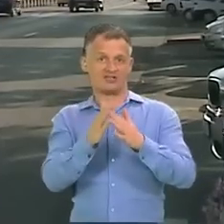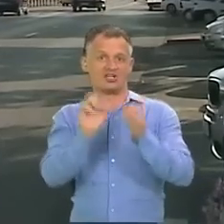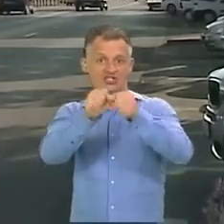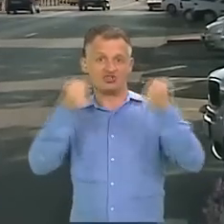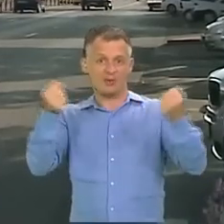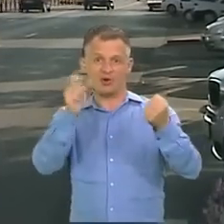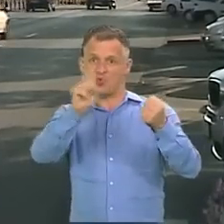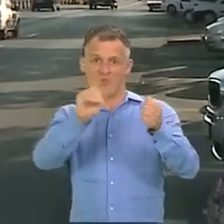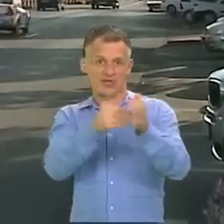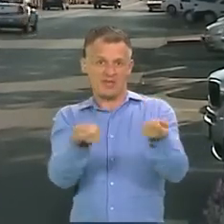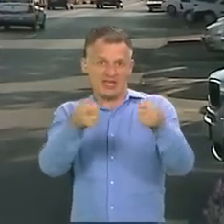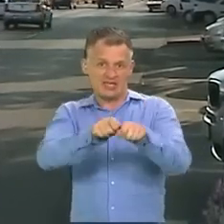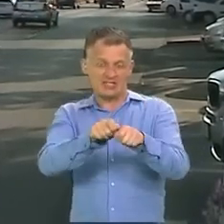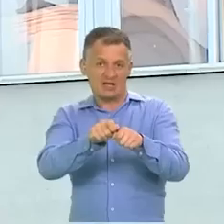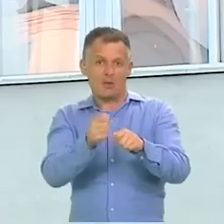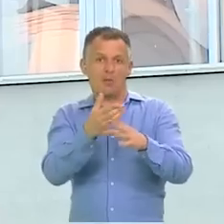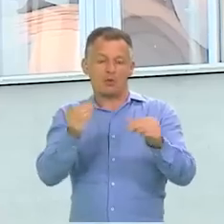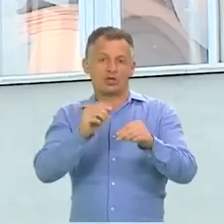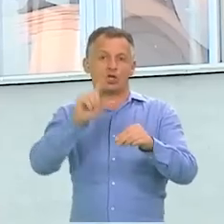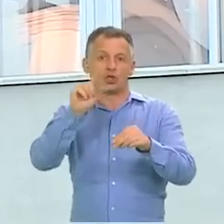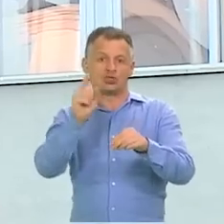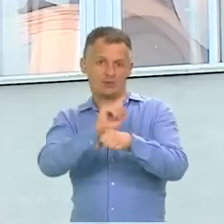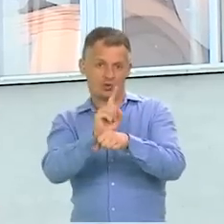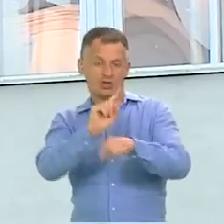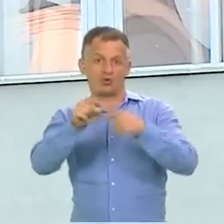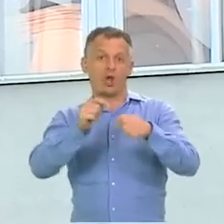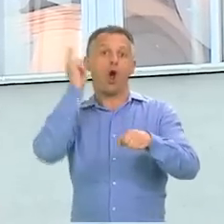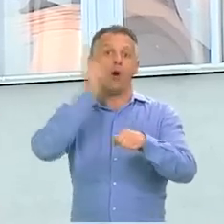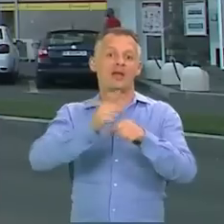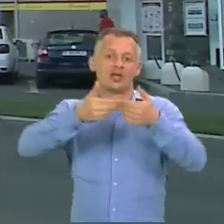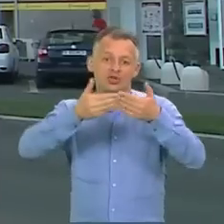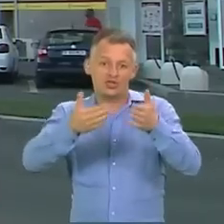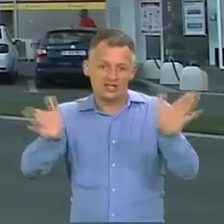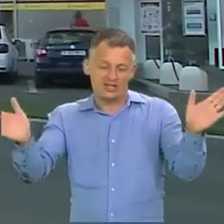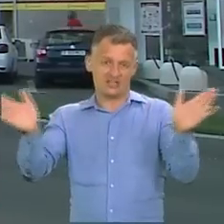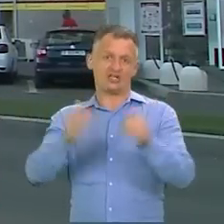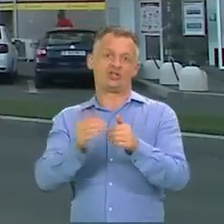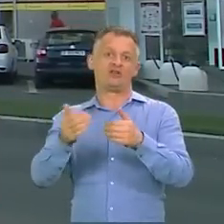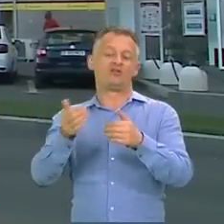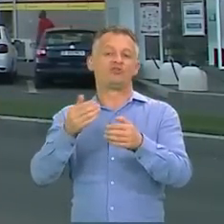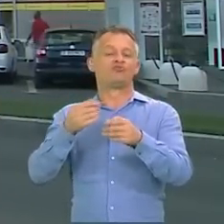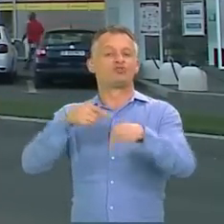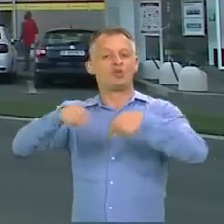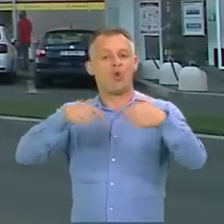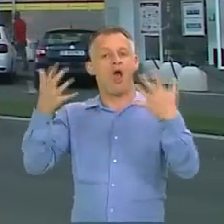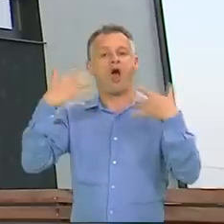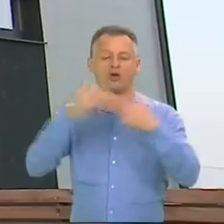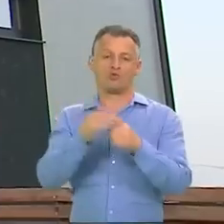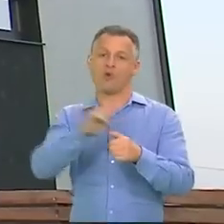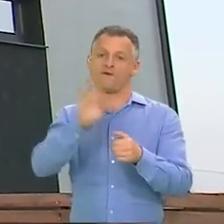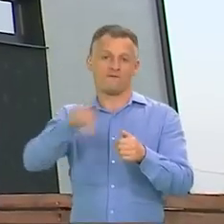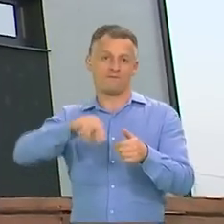să stea închise mai mult de 20 de minute, apoi obligatoriu se aerisește. De asemenea, nu avem voie să stăm în încăperile în care am